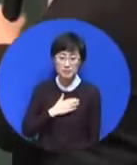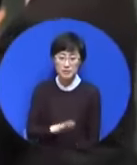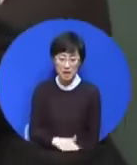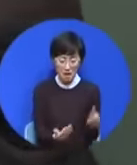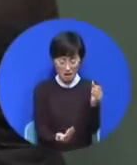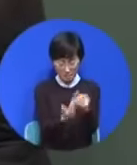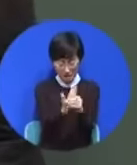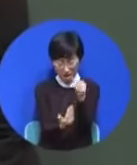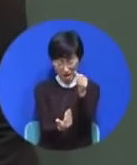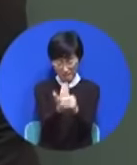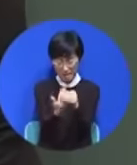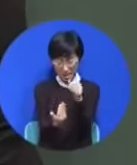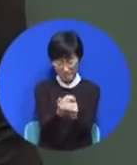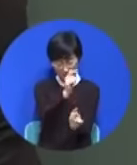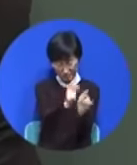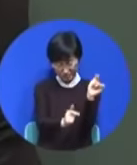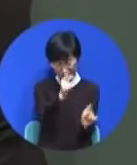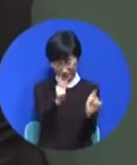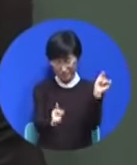일